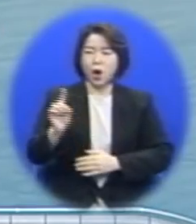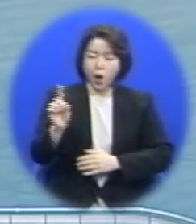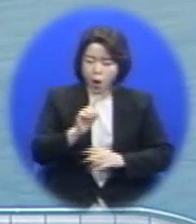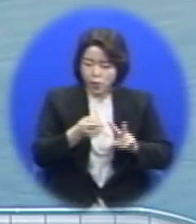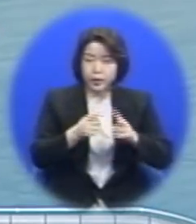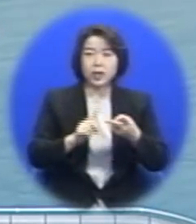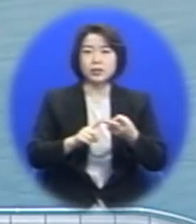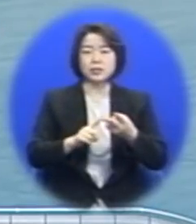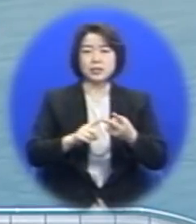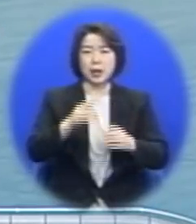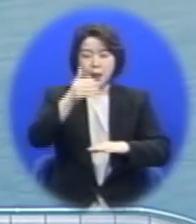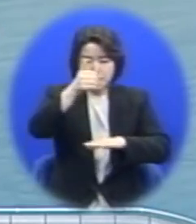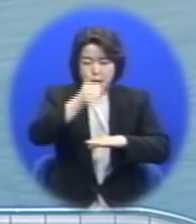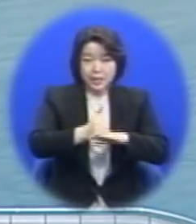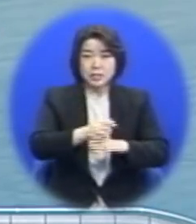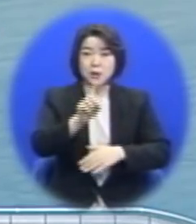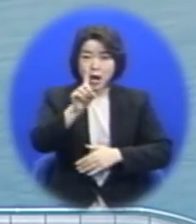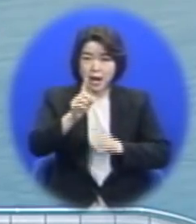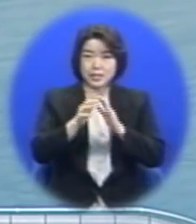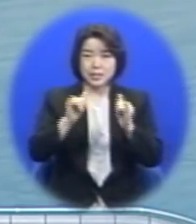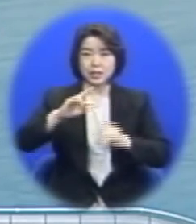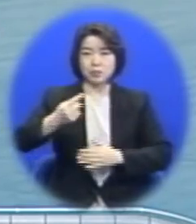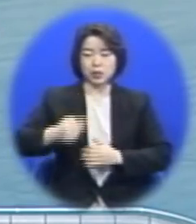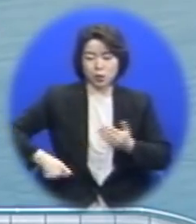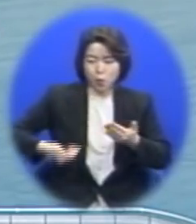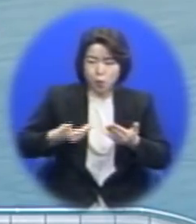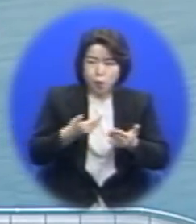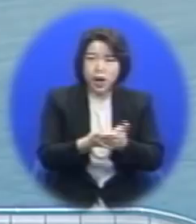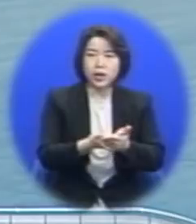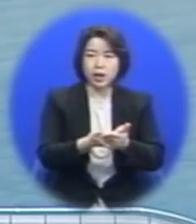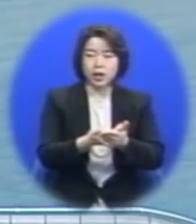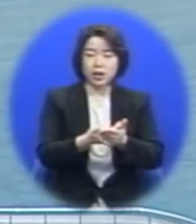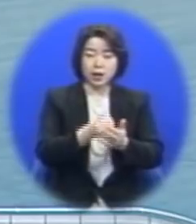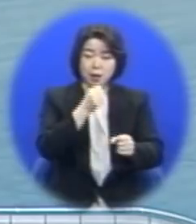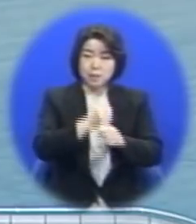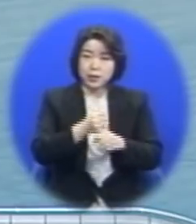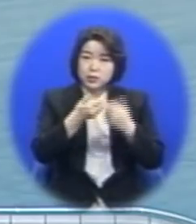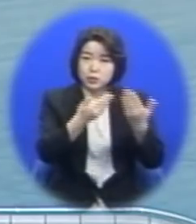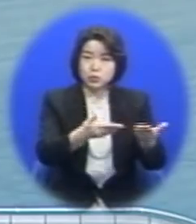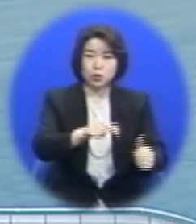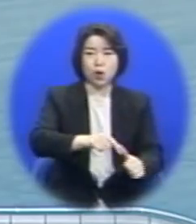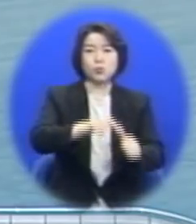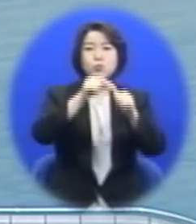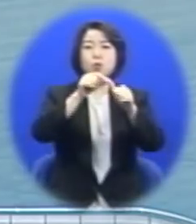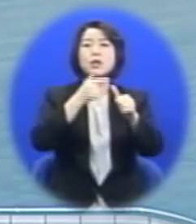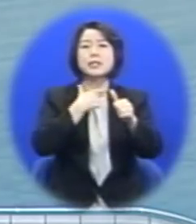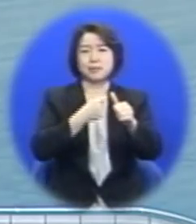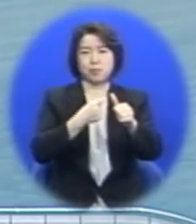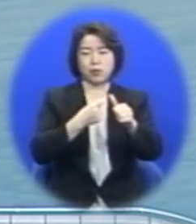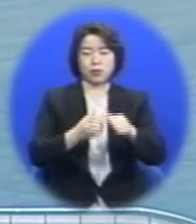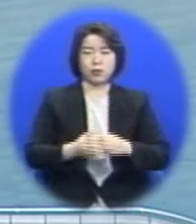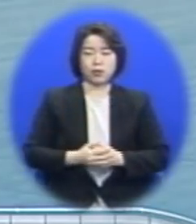어떻든지 마지막 한 사람이라도 회개할 자를 회개시키고 구원하려고 하심인 거죠.